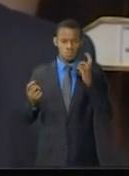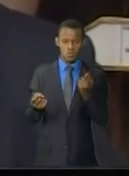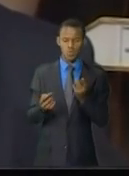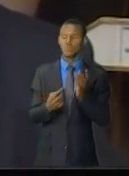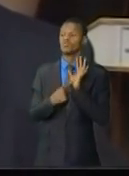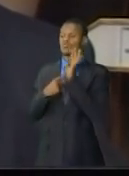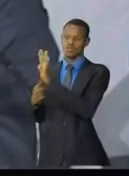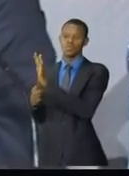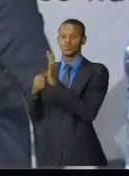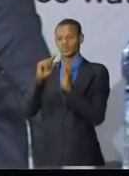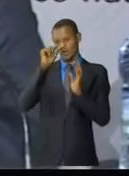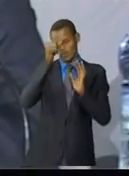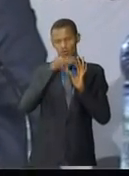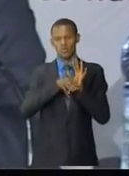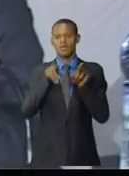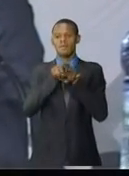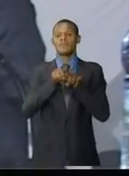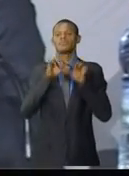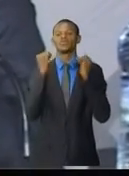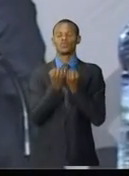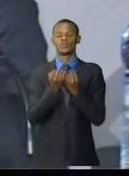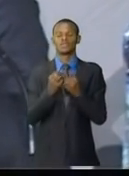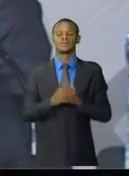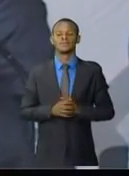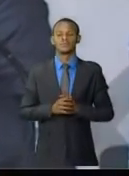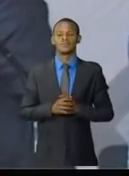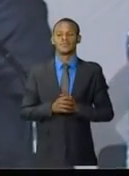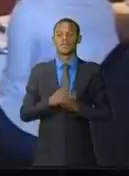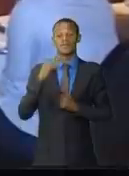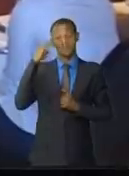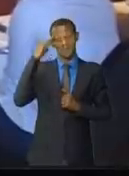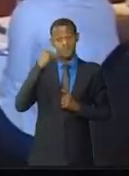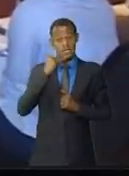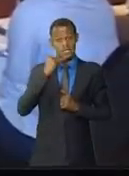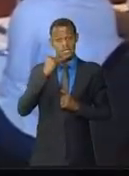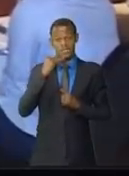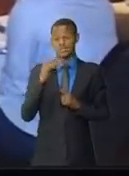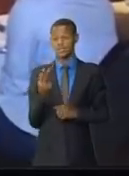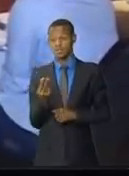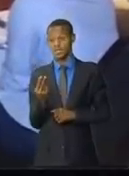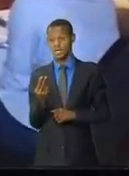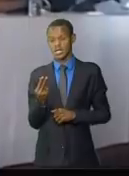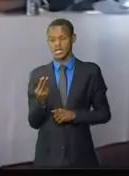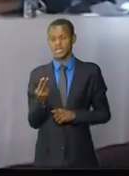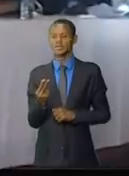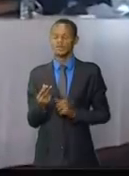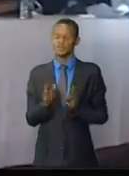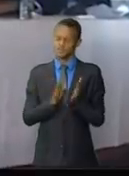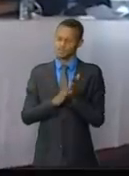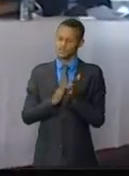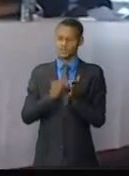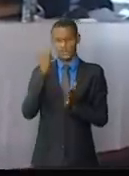des compagnies. Le ministre des Mines, Willy Kitobo Samsoni, salue la tenue de ses assises et l'accompagnement des